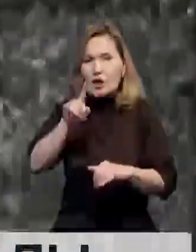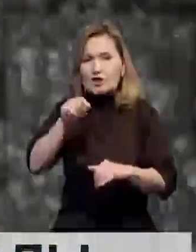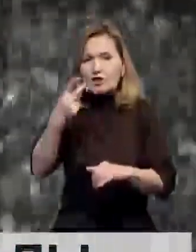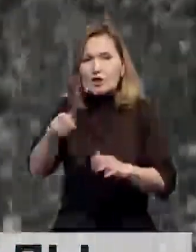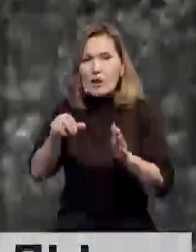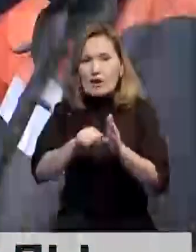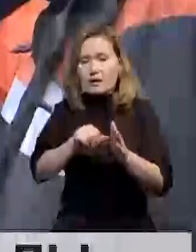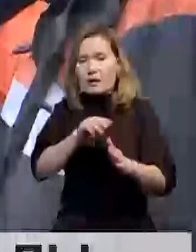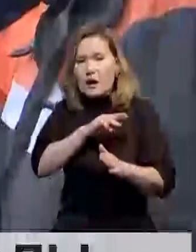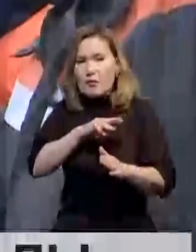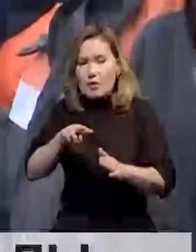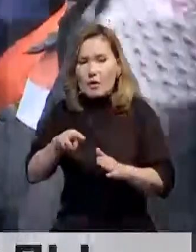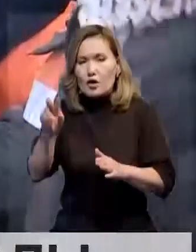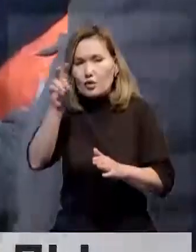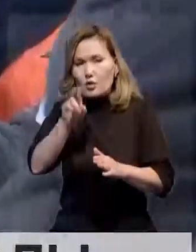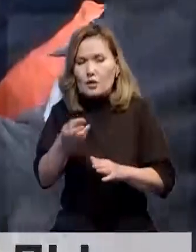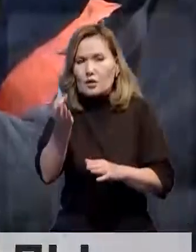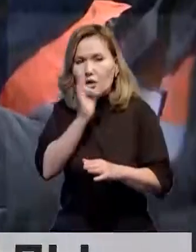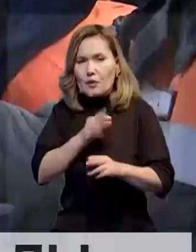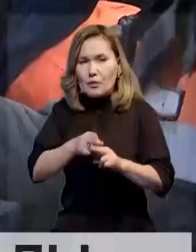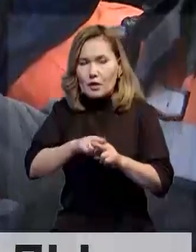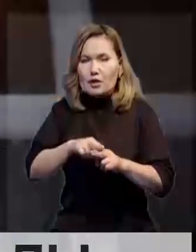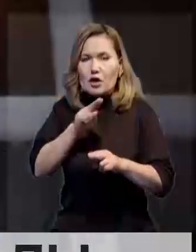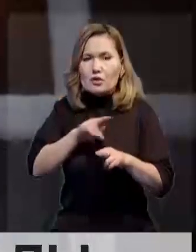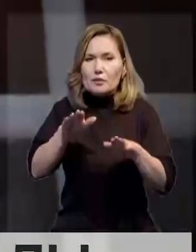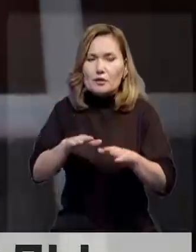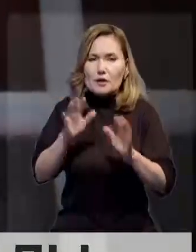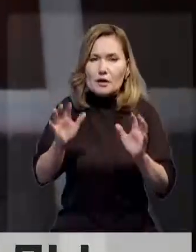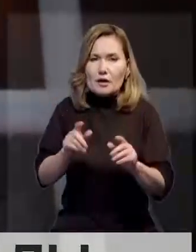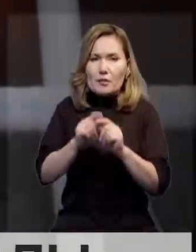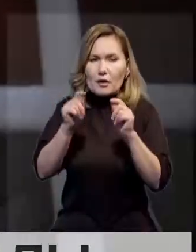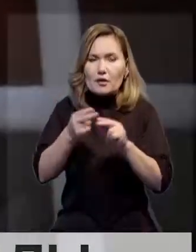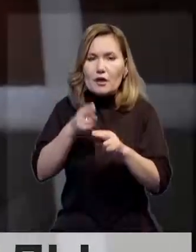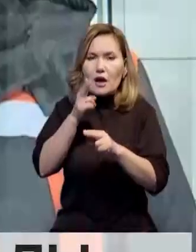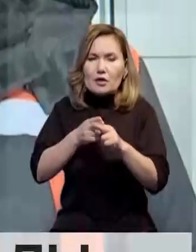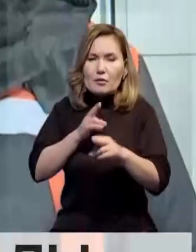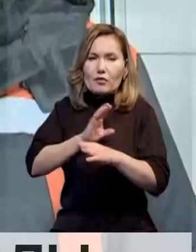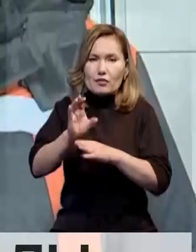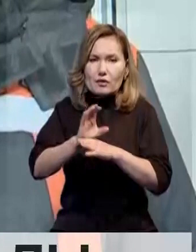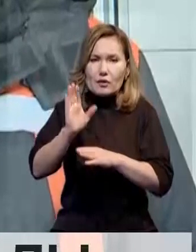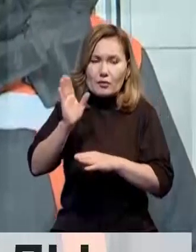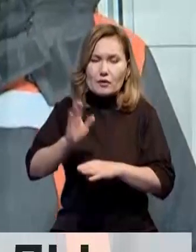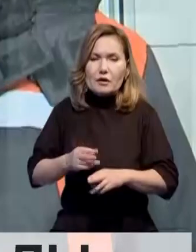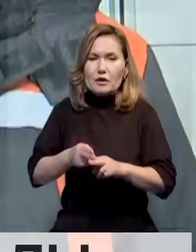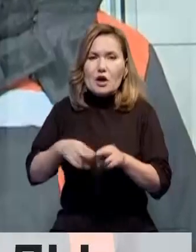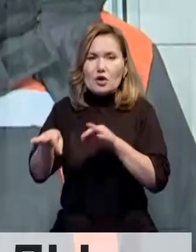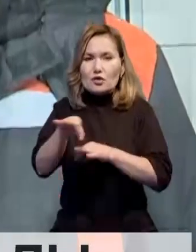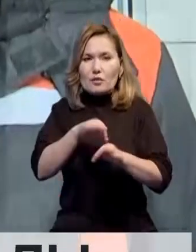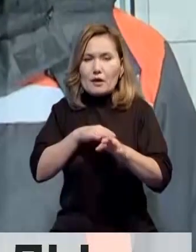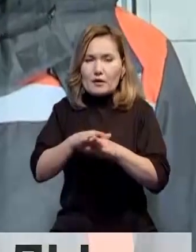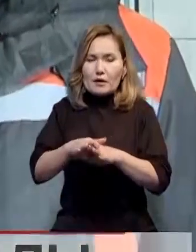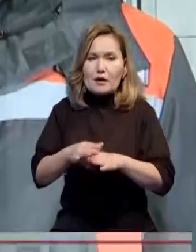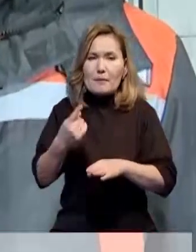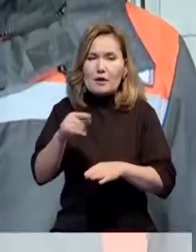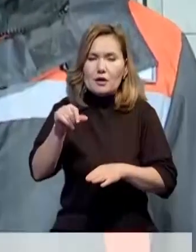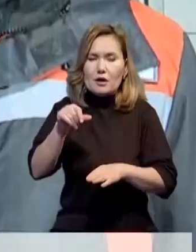миллион ақш долларын инвестициялап жұмыс орындарын сақтап қалды. Биыл ыстық брикеттелген темір өндірісін қолға алмақ. Жоба іске асырылса,